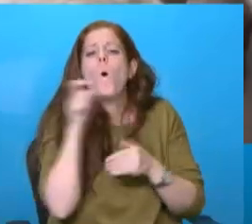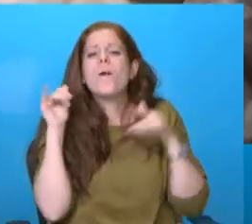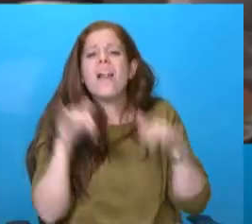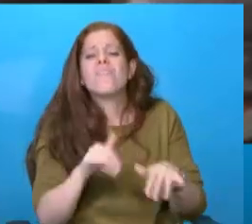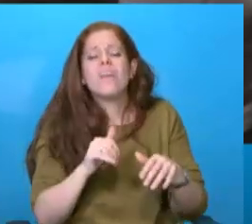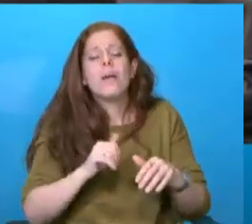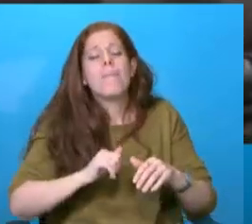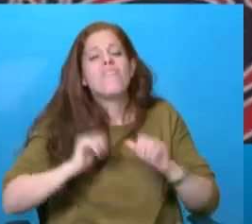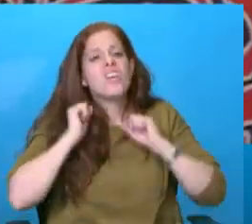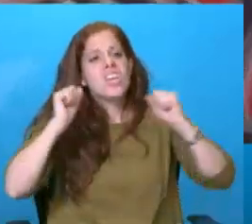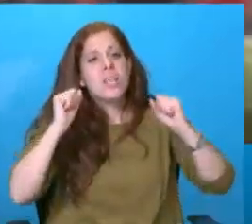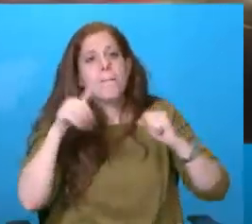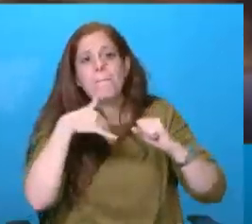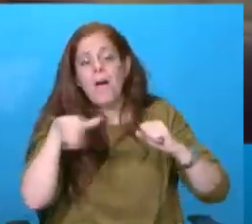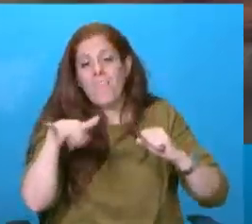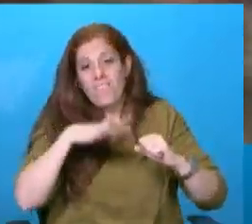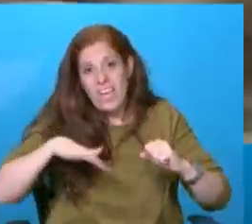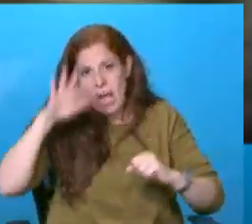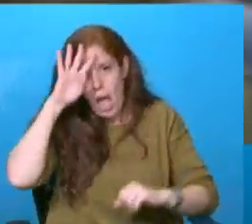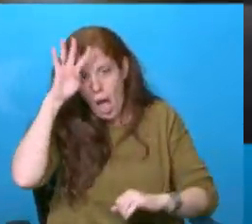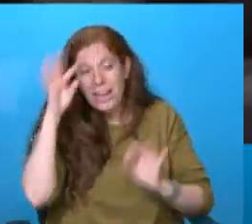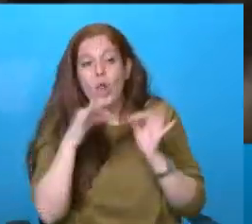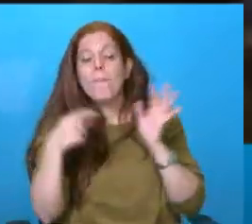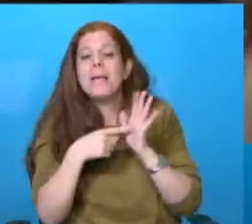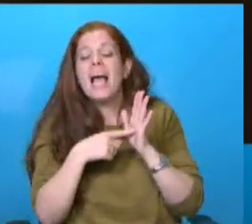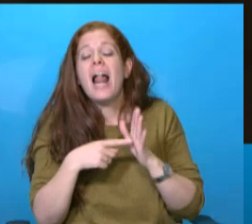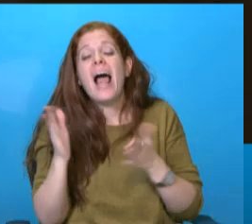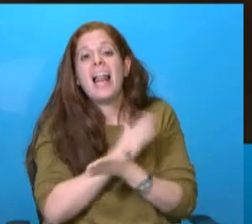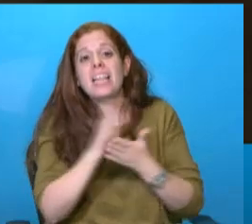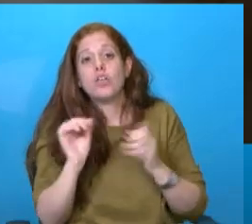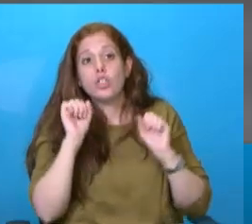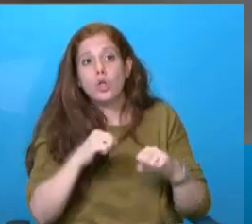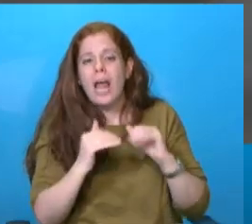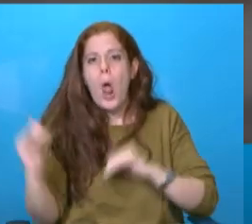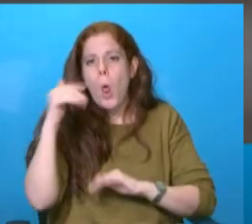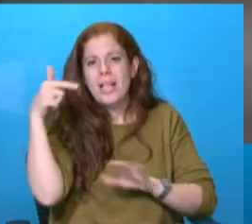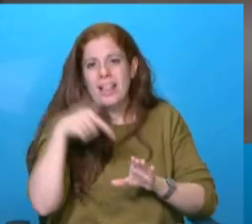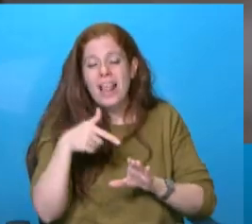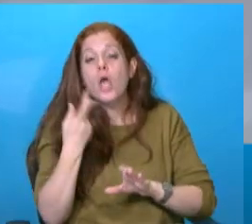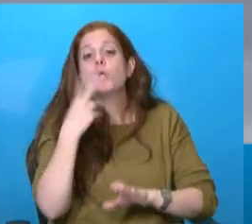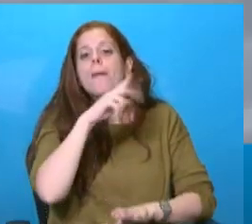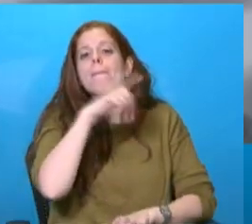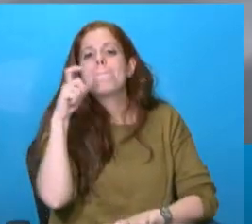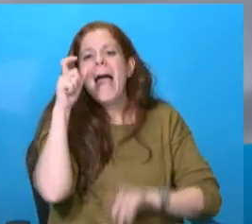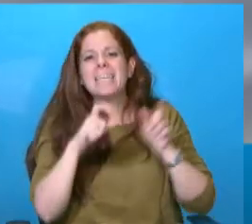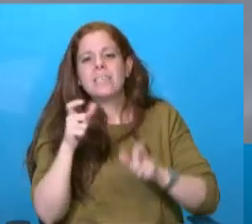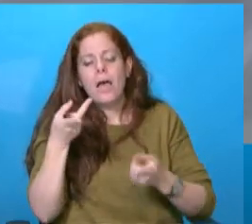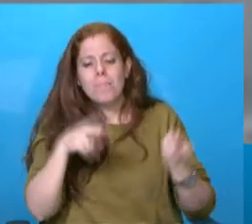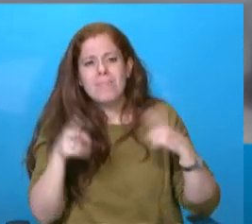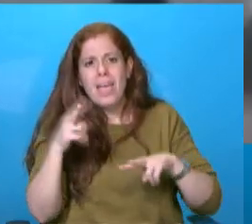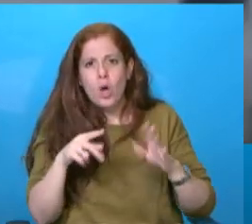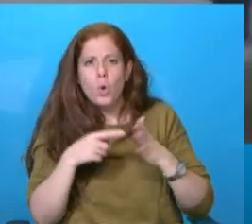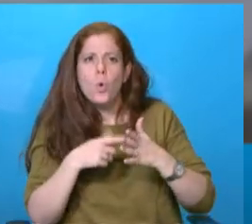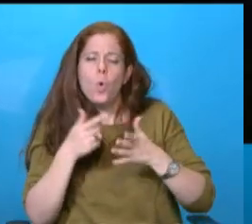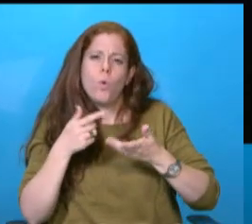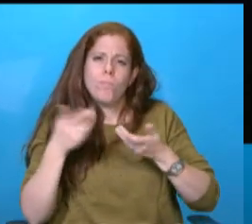ברחבי איראן פרצו כתוצאה מהחלטת השלטון על העלאת מחירי הדלק. יותר מ-100 אזרחים נהרגו בהתנגשויות האלימות עם כוחות המשטר,